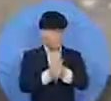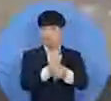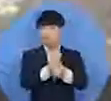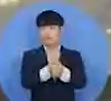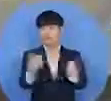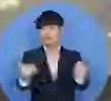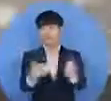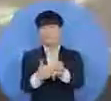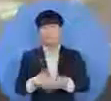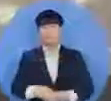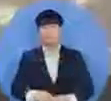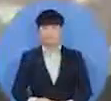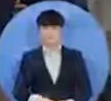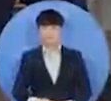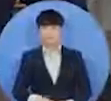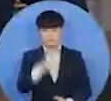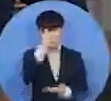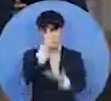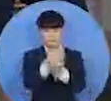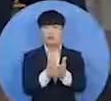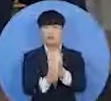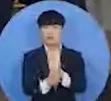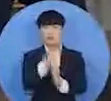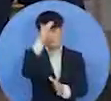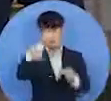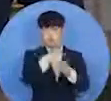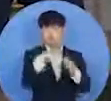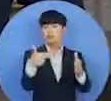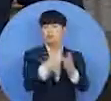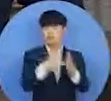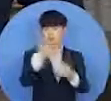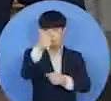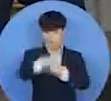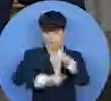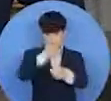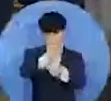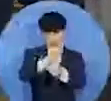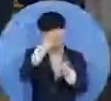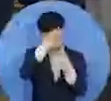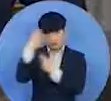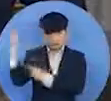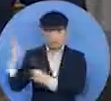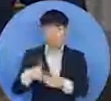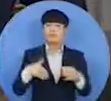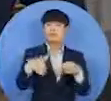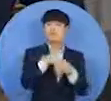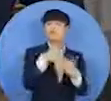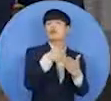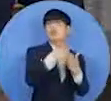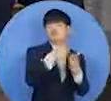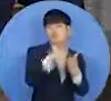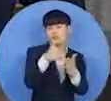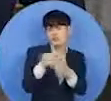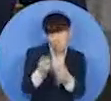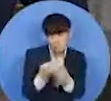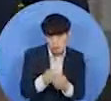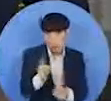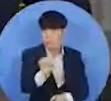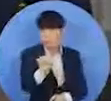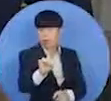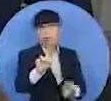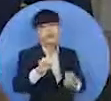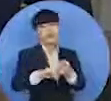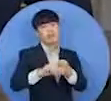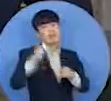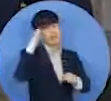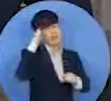345톤을 지원했습니다. 천안 문화재단이 5주년을 맞아 천안의 문화지도 어떻게 그려갈 것인가 주제로